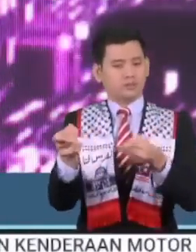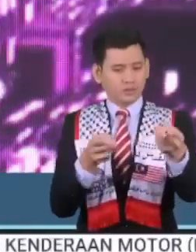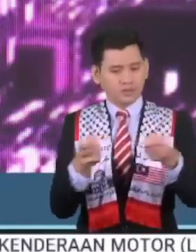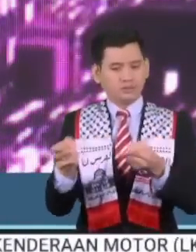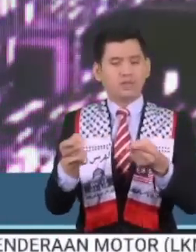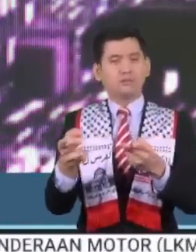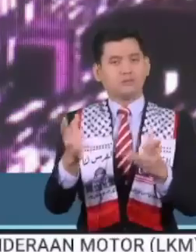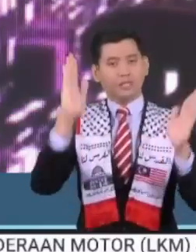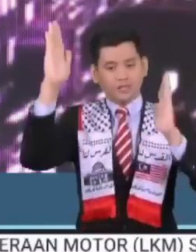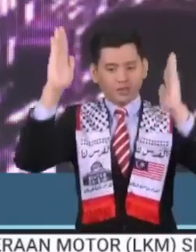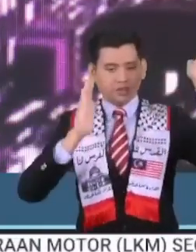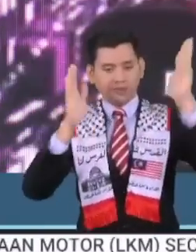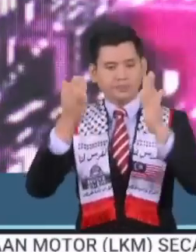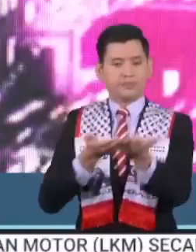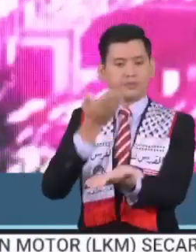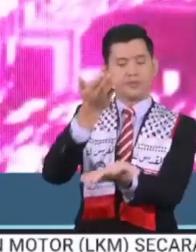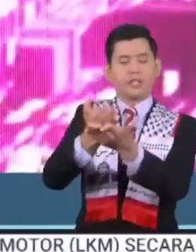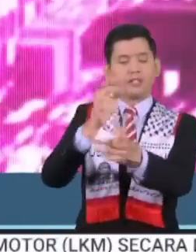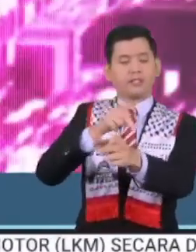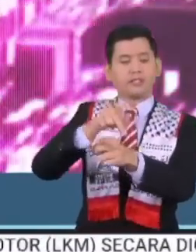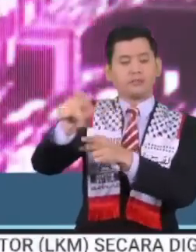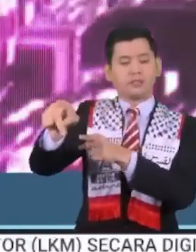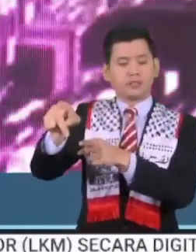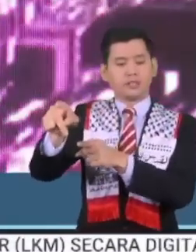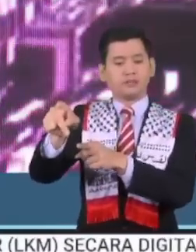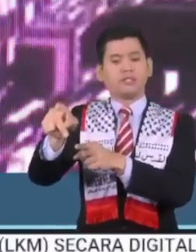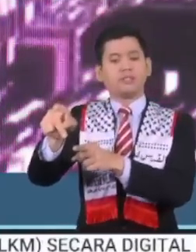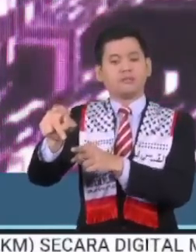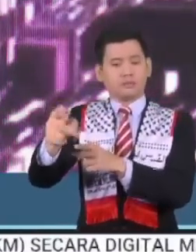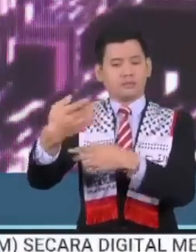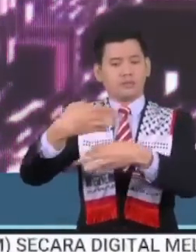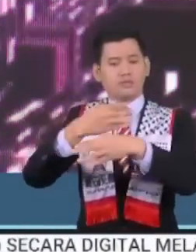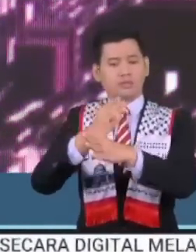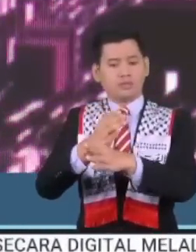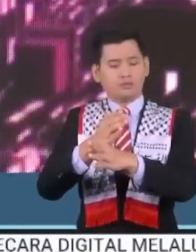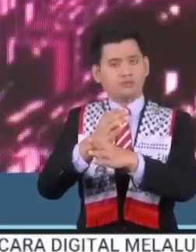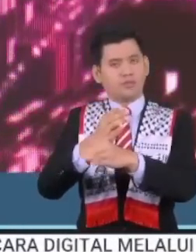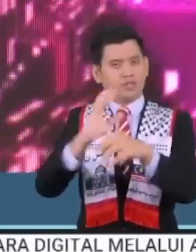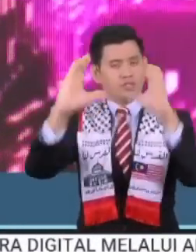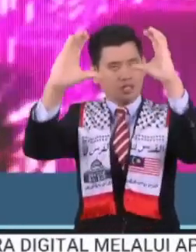in shaping Malaysia's infrastructure landscape.